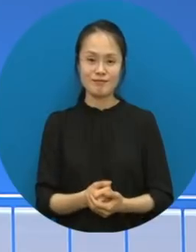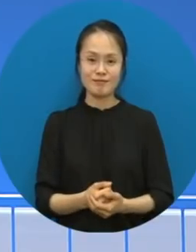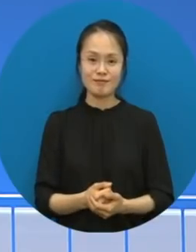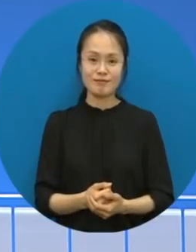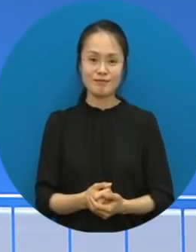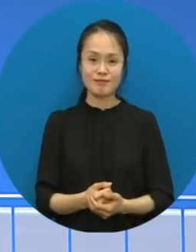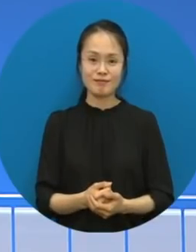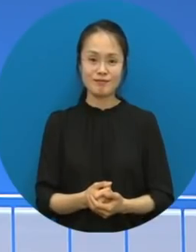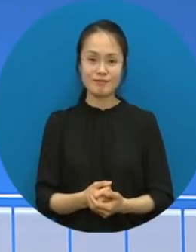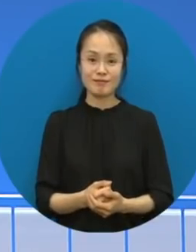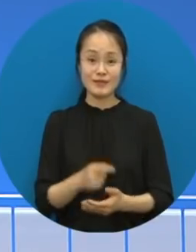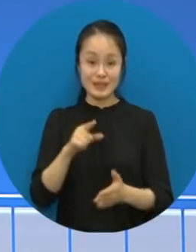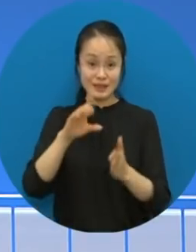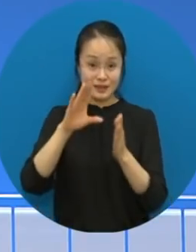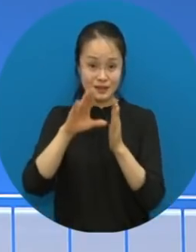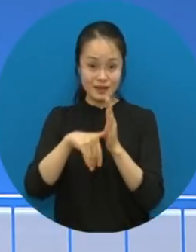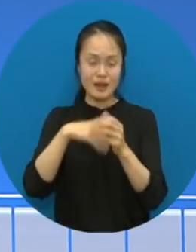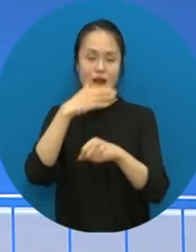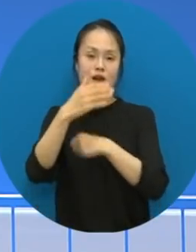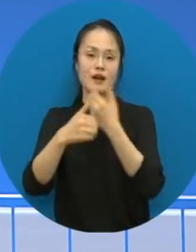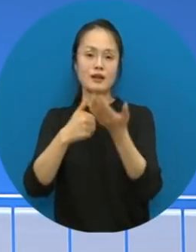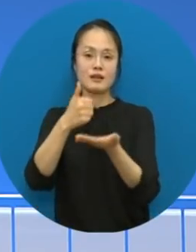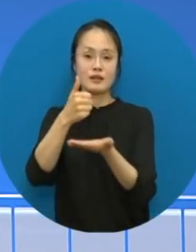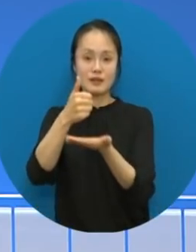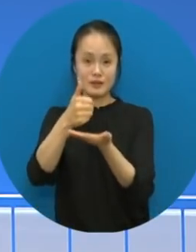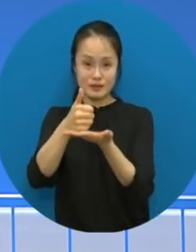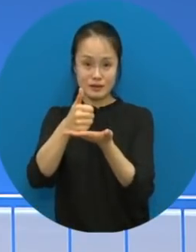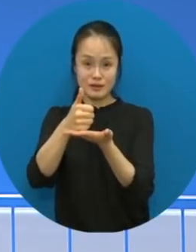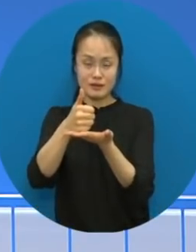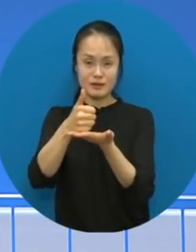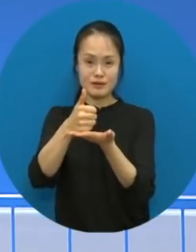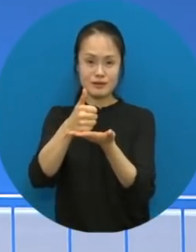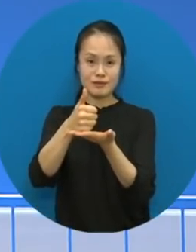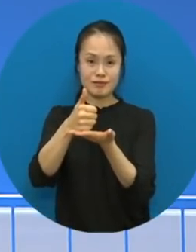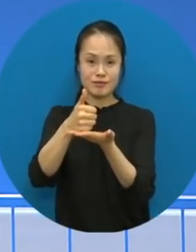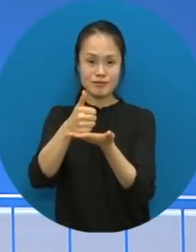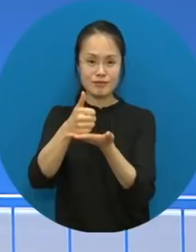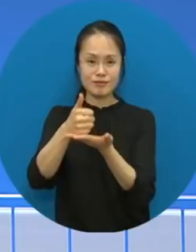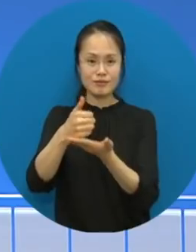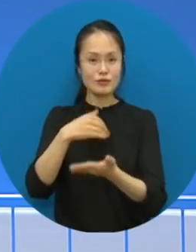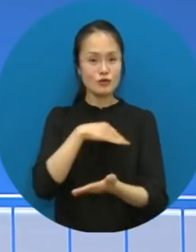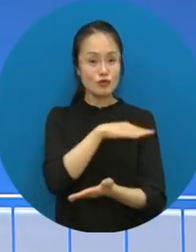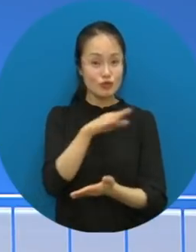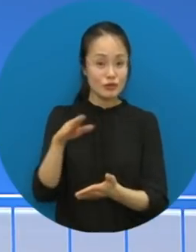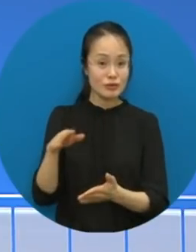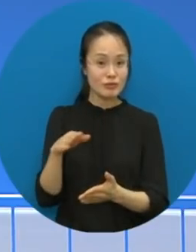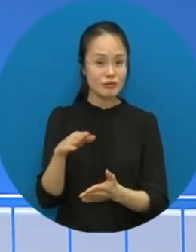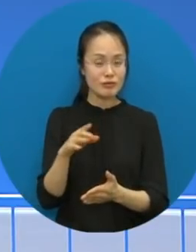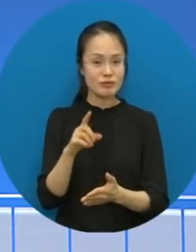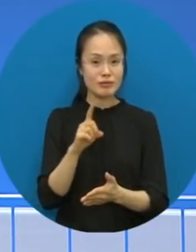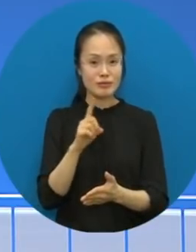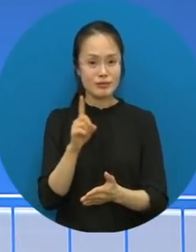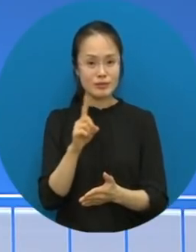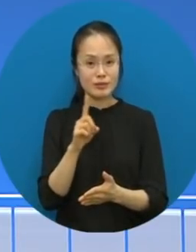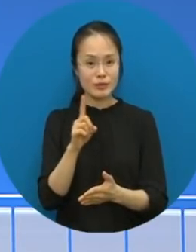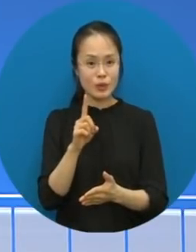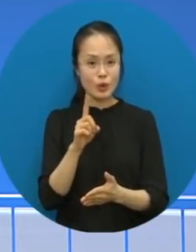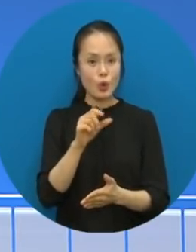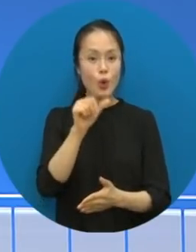저희도 그랬습니다. 그럴 때 하나님께서 저희는 사실 하루 하는 건 줄 알았죠. 5천을